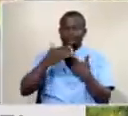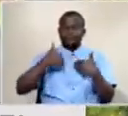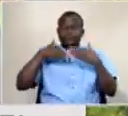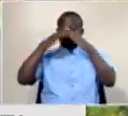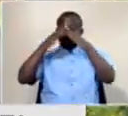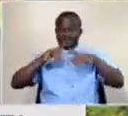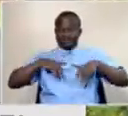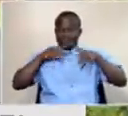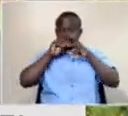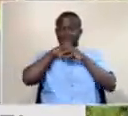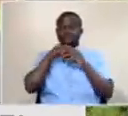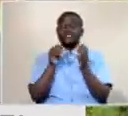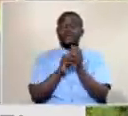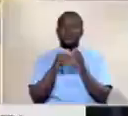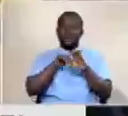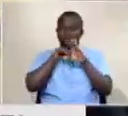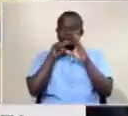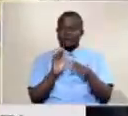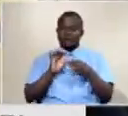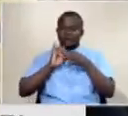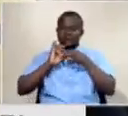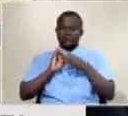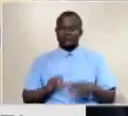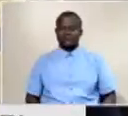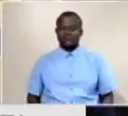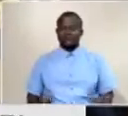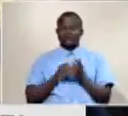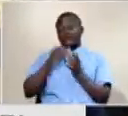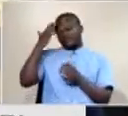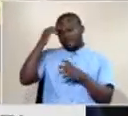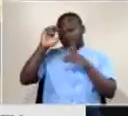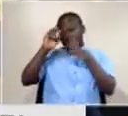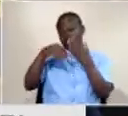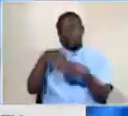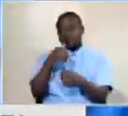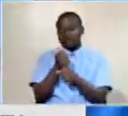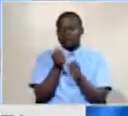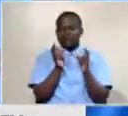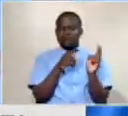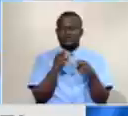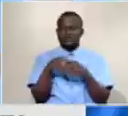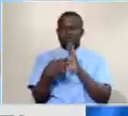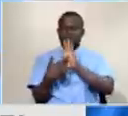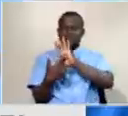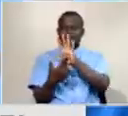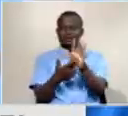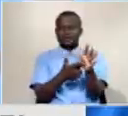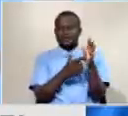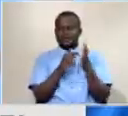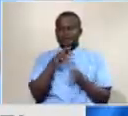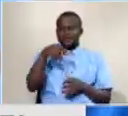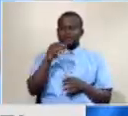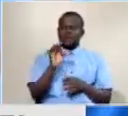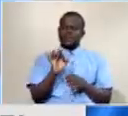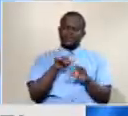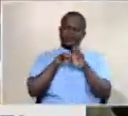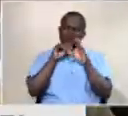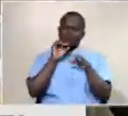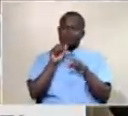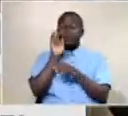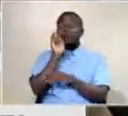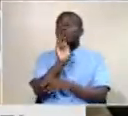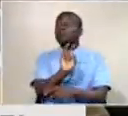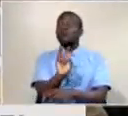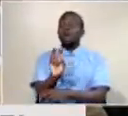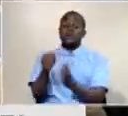inzu, kandi abanyamuryango barafatanye. Hongeye kwibukiranya ko mu mikorere nyayo isanzwe iranga umuryango wa FPR Inkotanyi, abanyamuryango batagomba